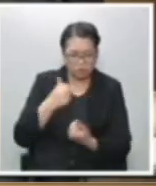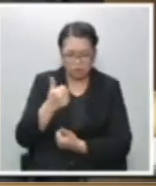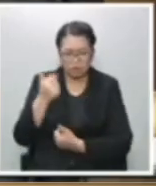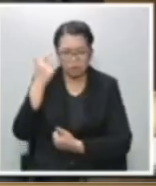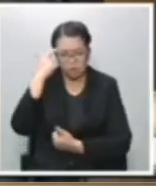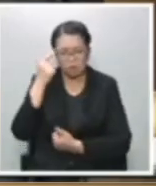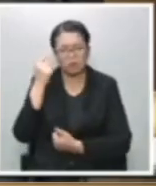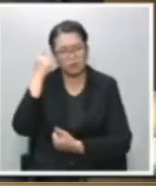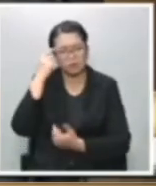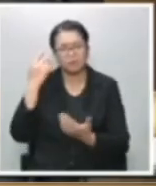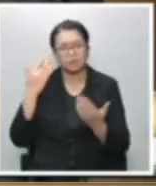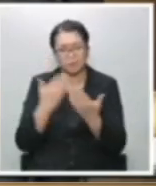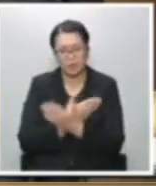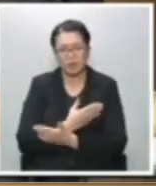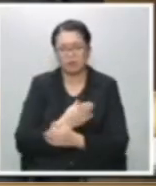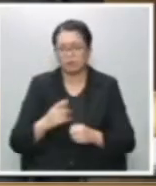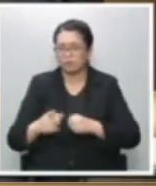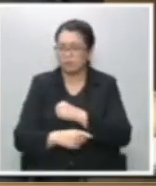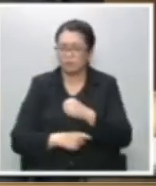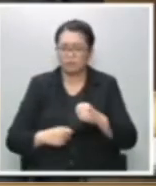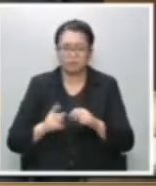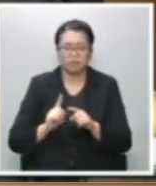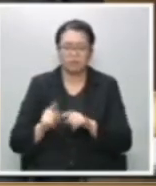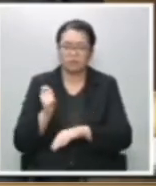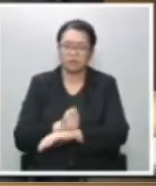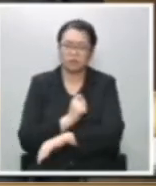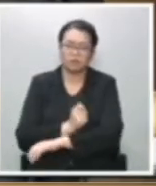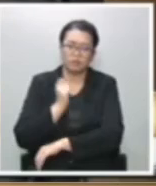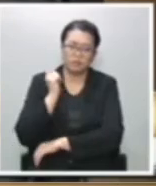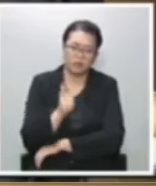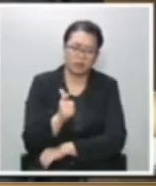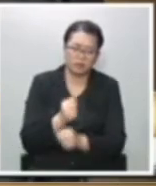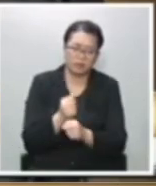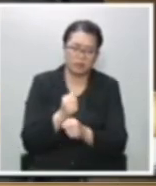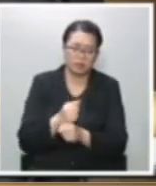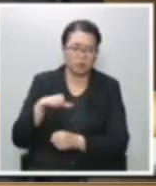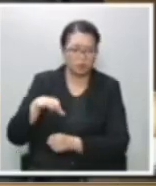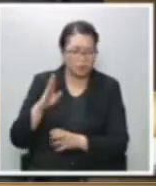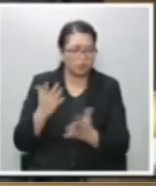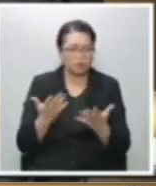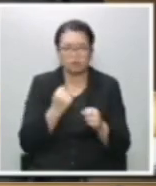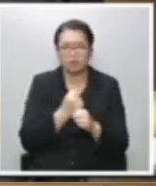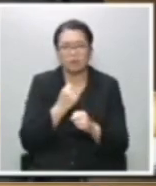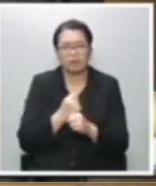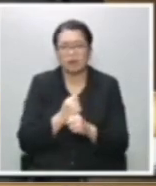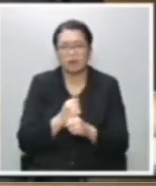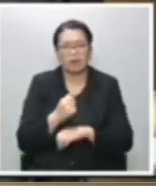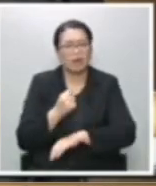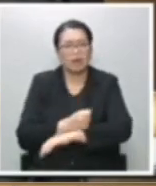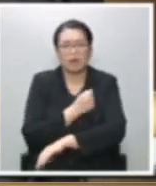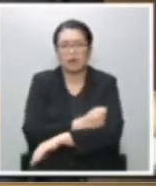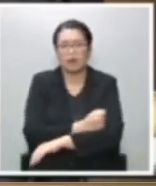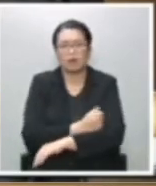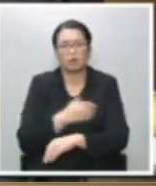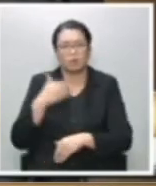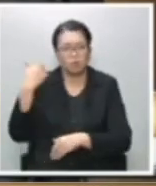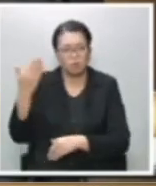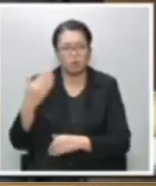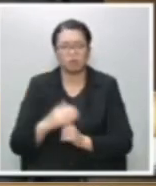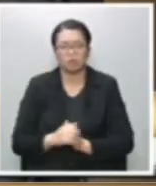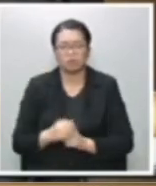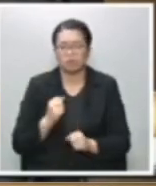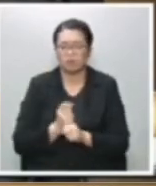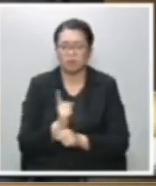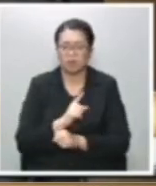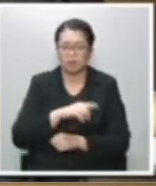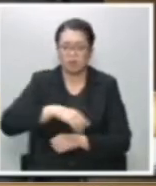ฐบาลต้องพิจารณาไม่ว่าจะจ้างงานหาแผนงานลงไปแล้วจะช่วยเหลืออย่างไรให้เขาสามาร